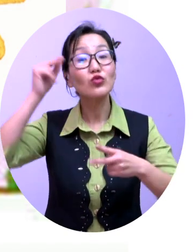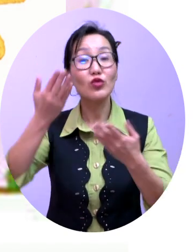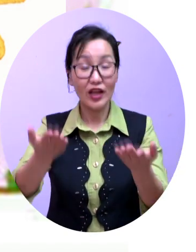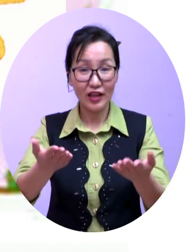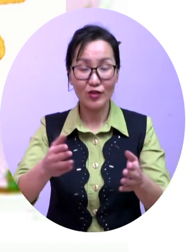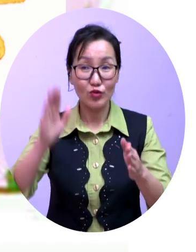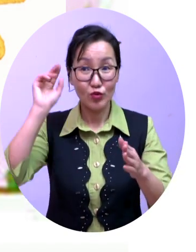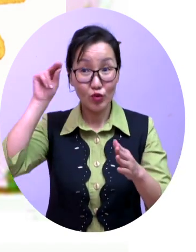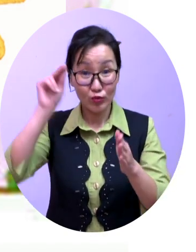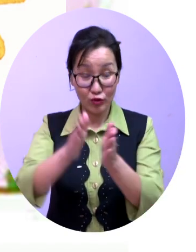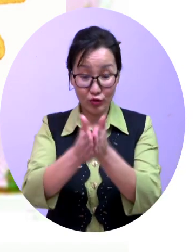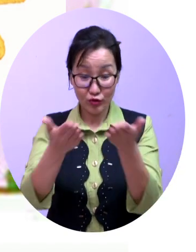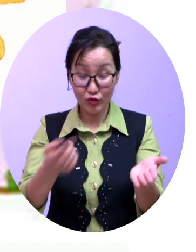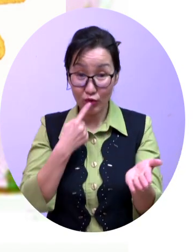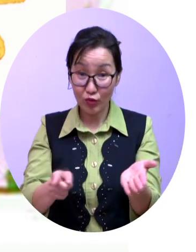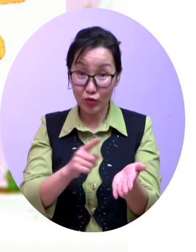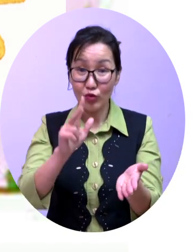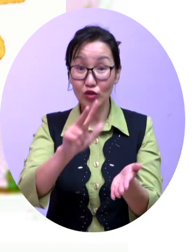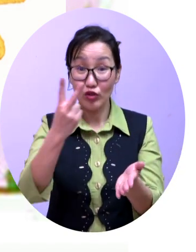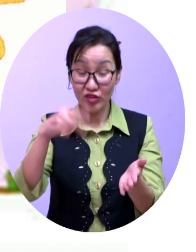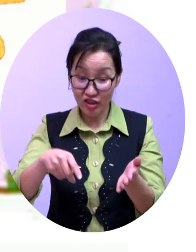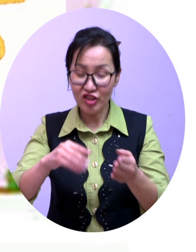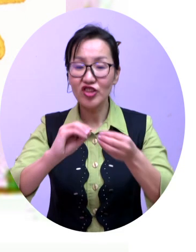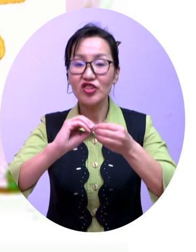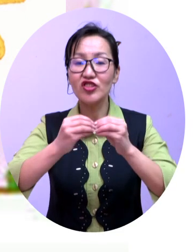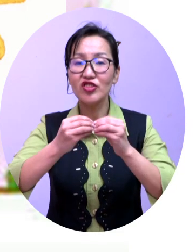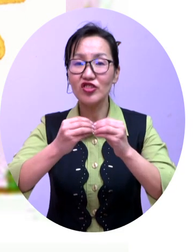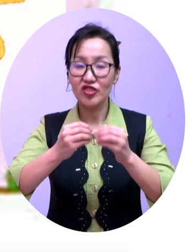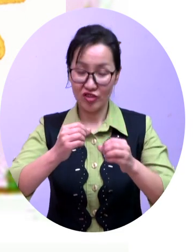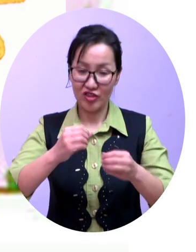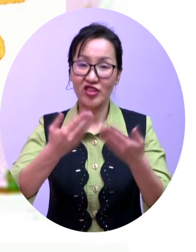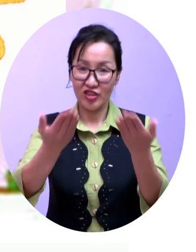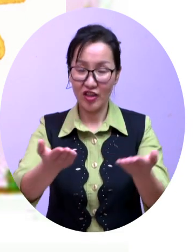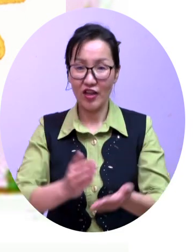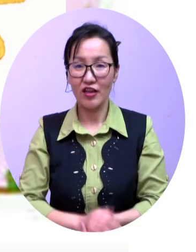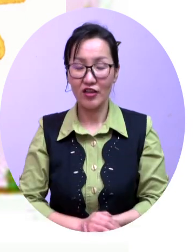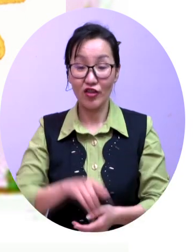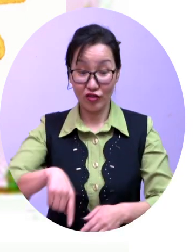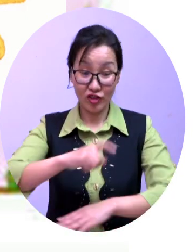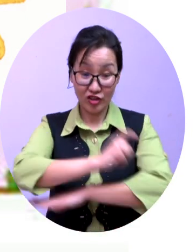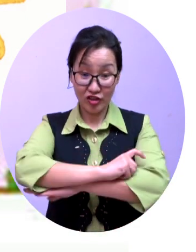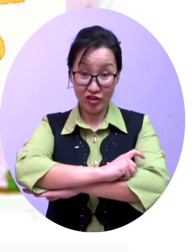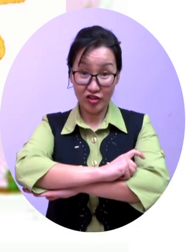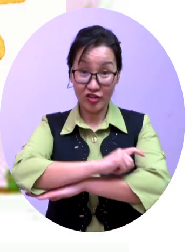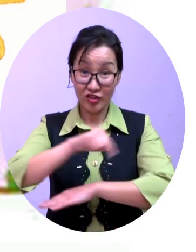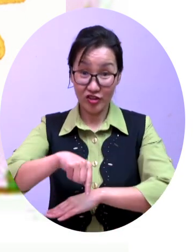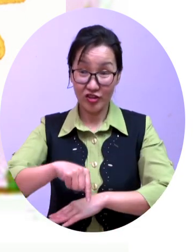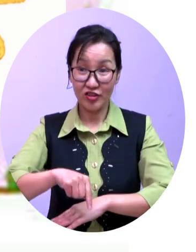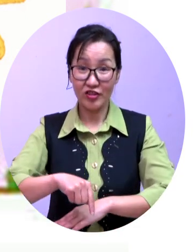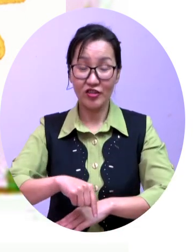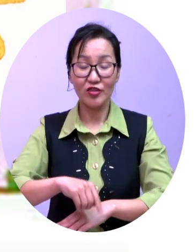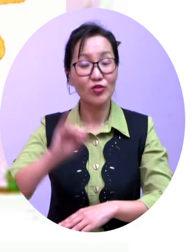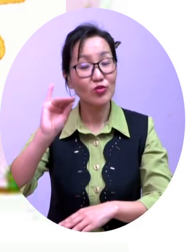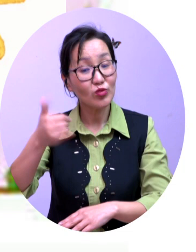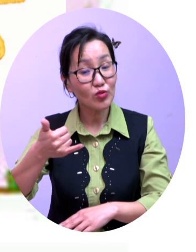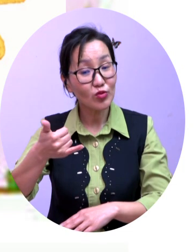хуудсанд байгаа даалгаврыг хийж гүйцэтгээрэй. Өнөөдрийн хичээлээс бид хүүхдүүдээ